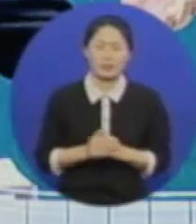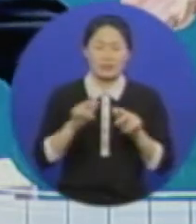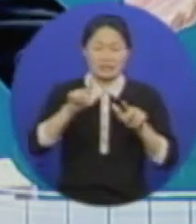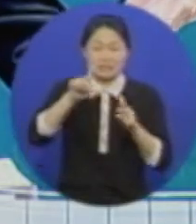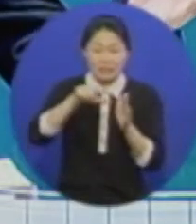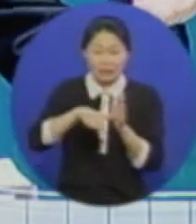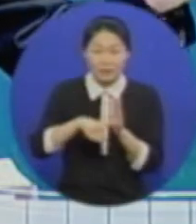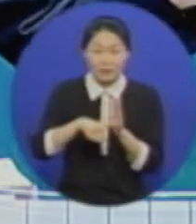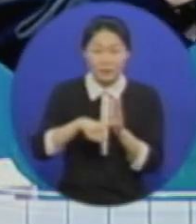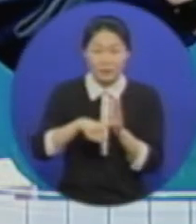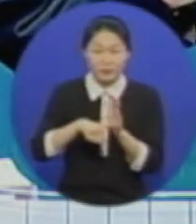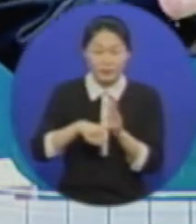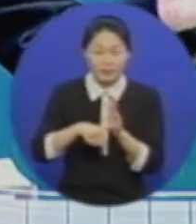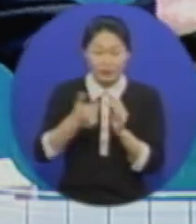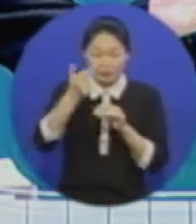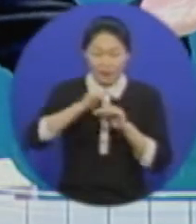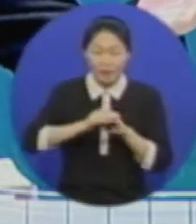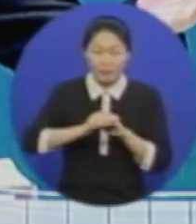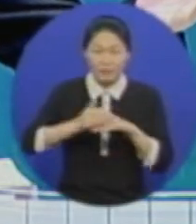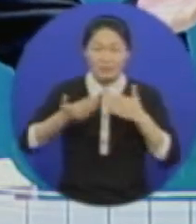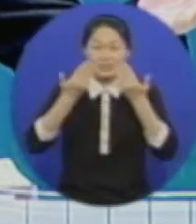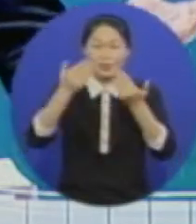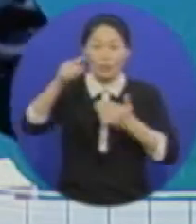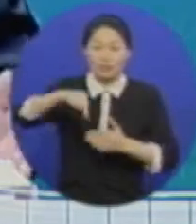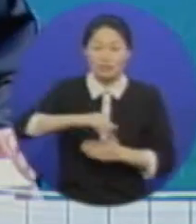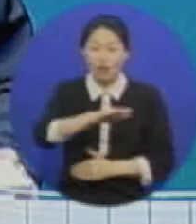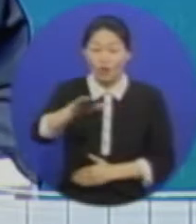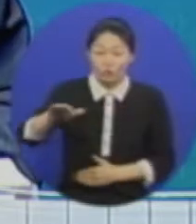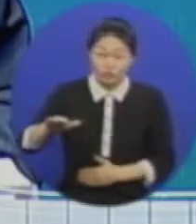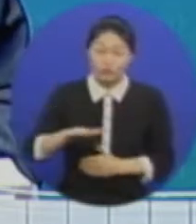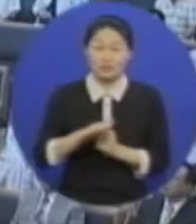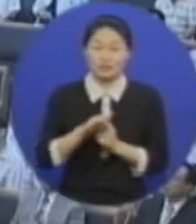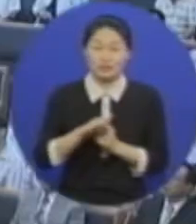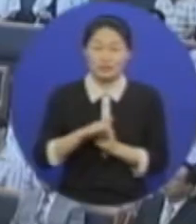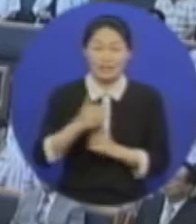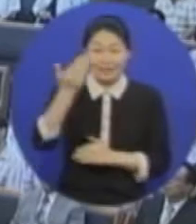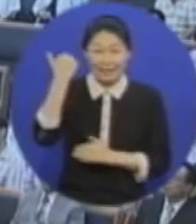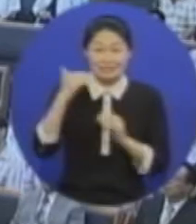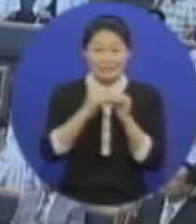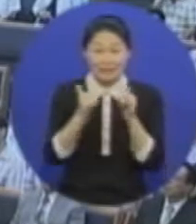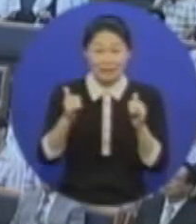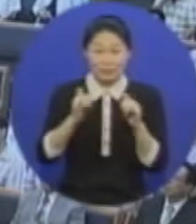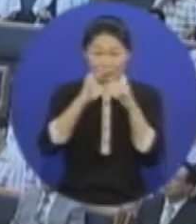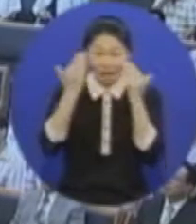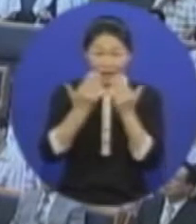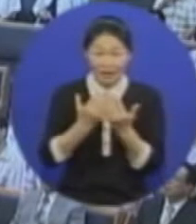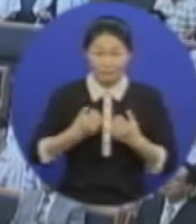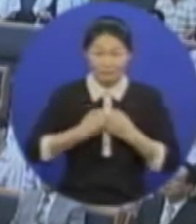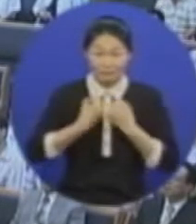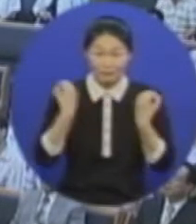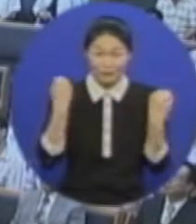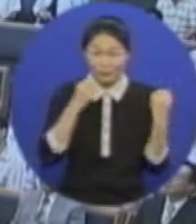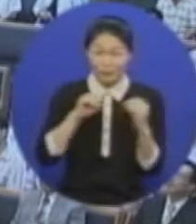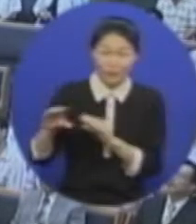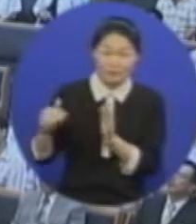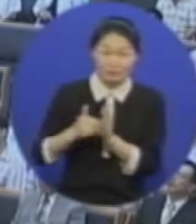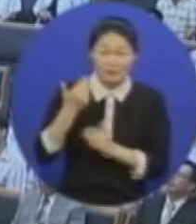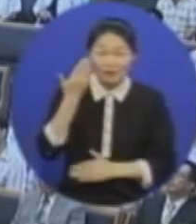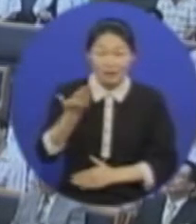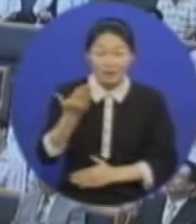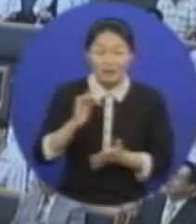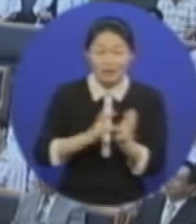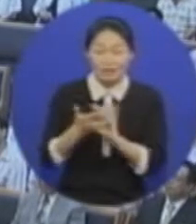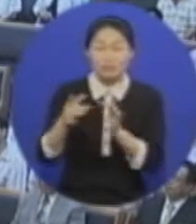시간에 예배를 드리러 오신 여러분 여러분은 옛사람 다 벗어버려 씁니까 예수